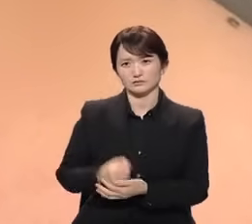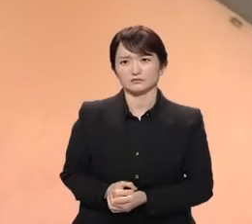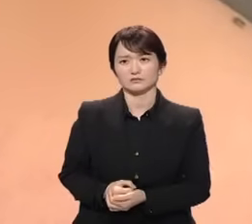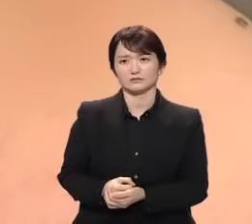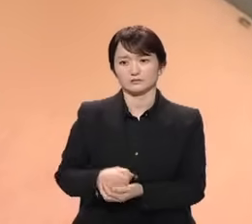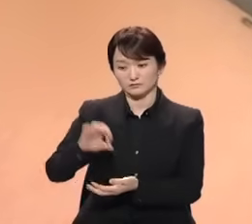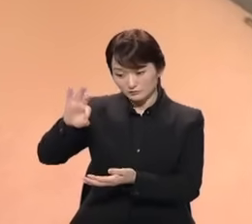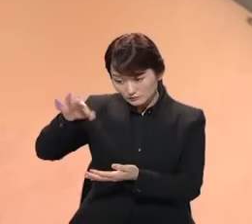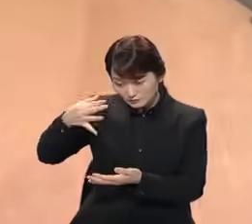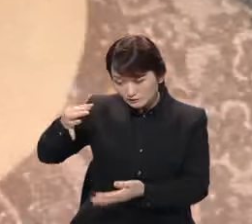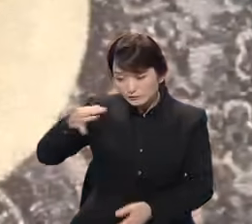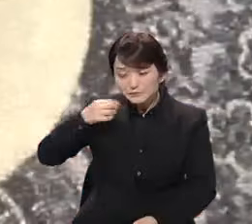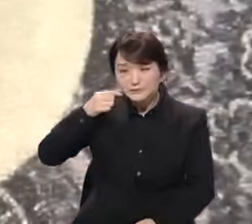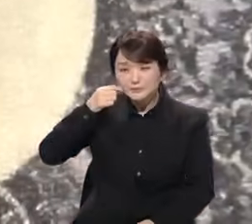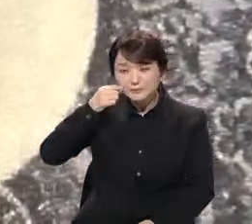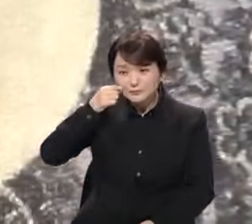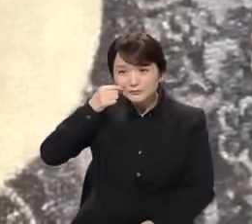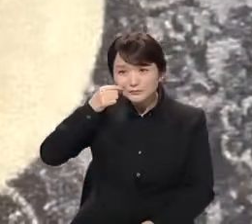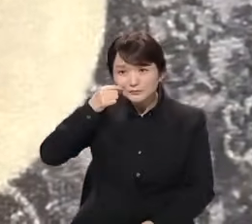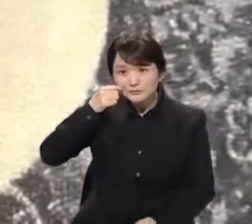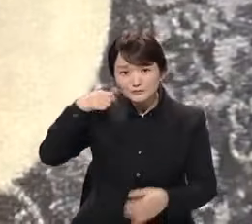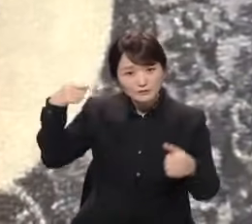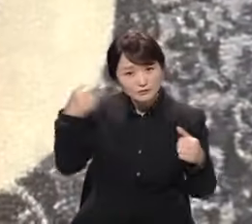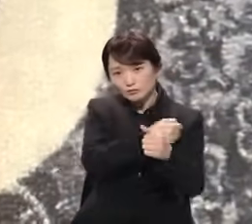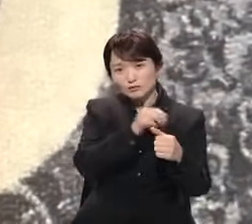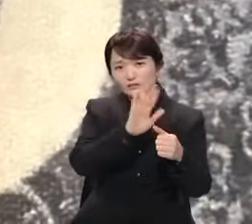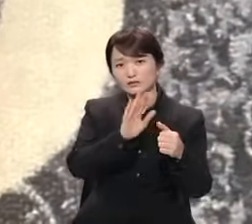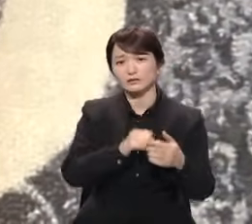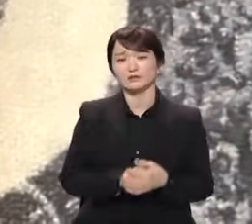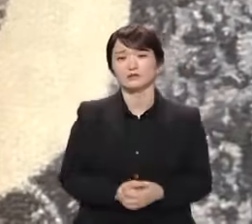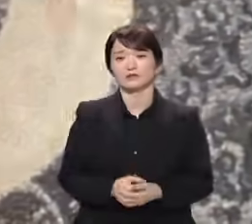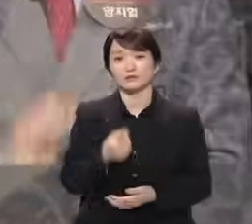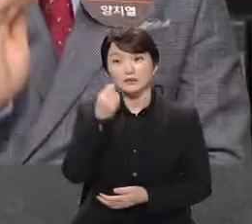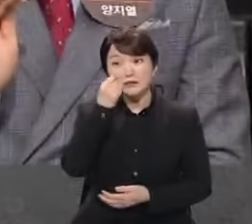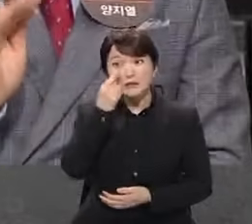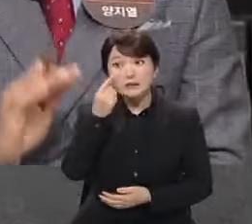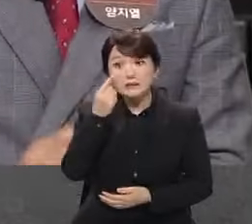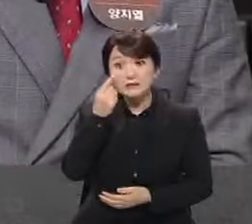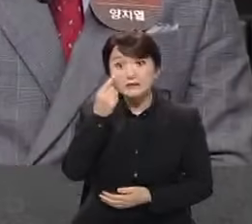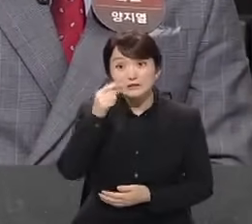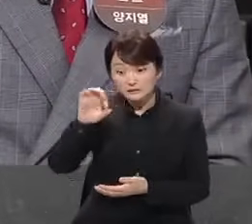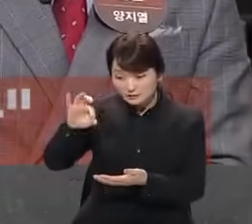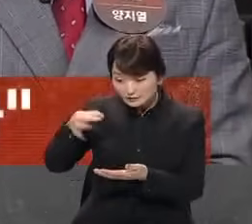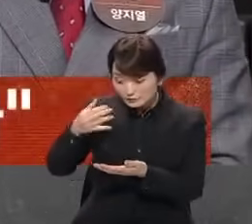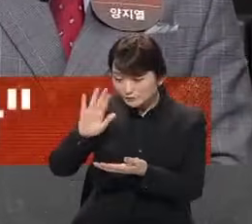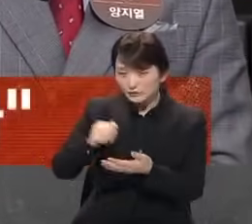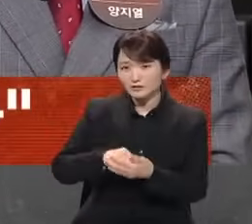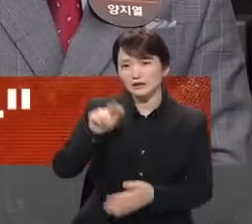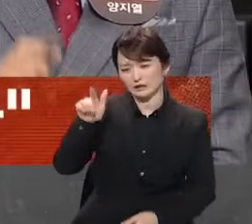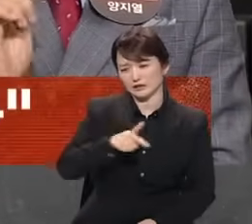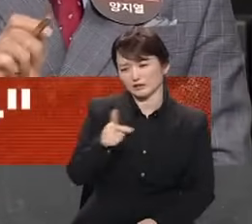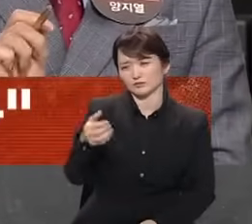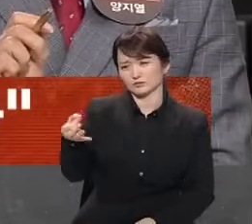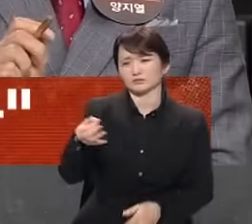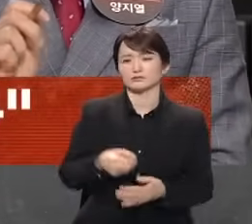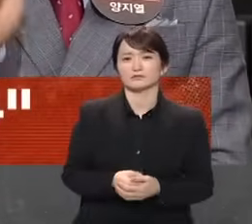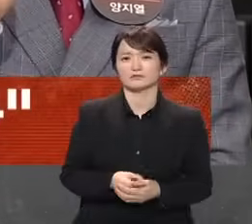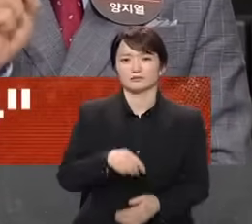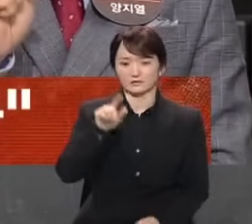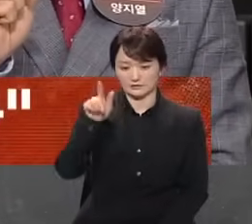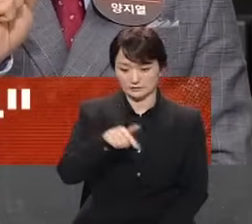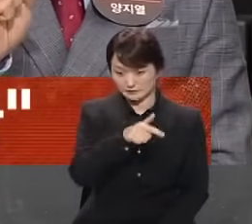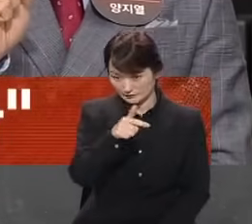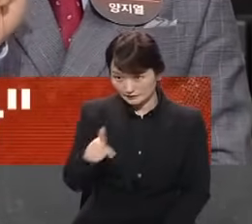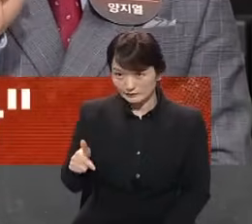못 받았다고 폭행한 건 전혀 사실이 아니라는 겁니다. 게다가 또 한 달치 급여도 아니고 하루치 급여가 문제였는데 무슨 일이 있었냐면 하루 정도를